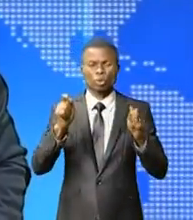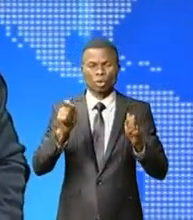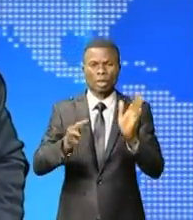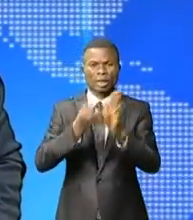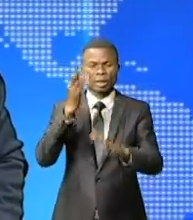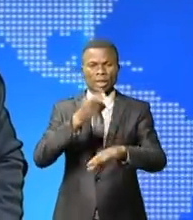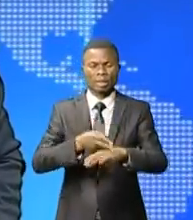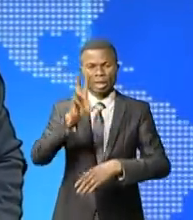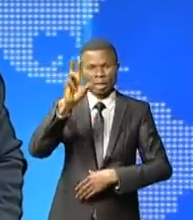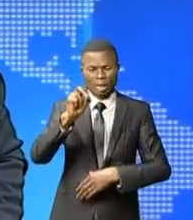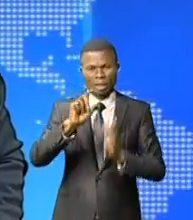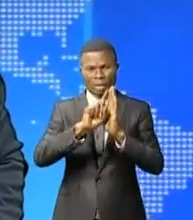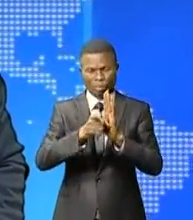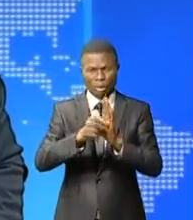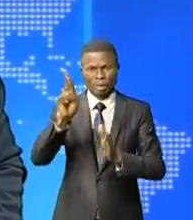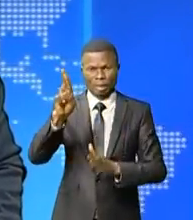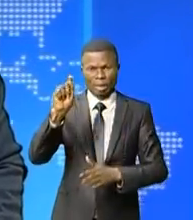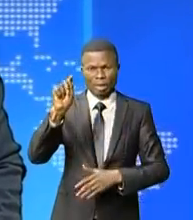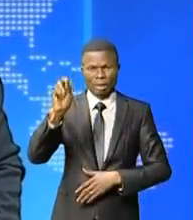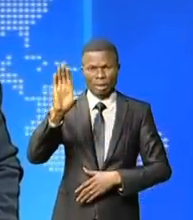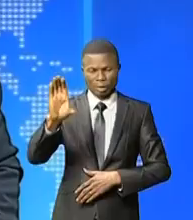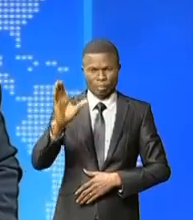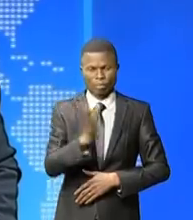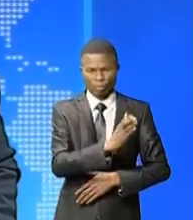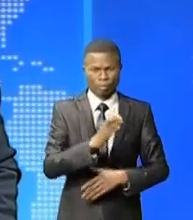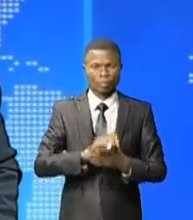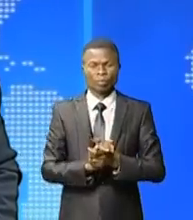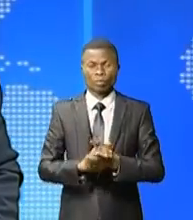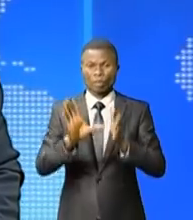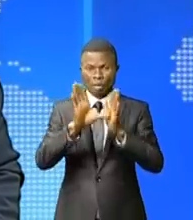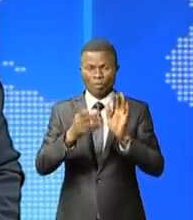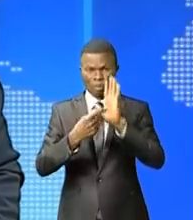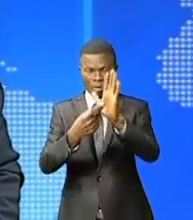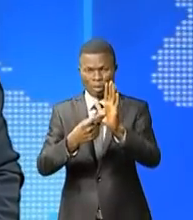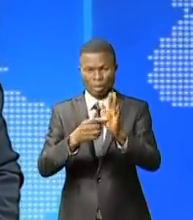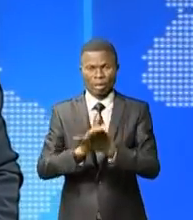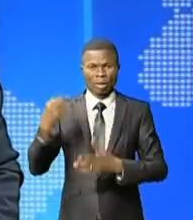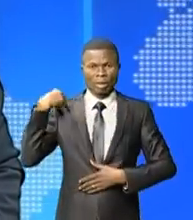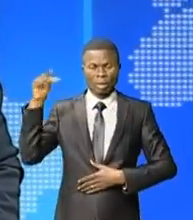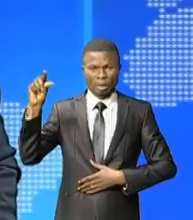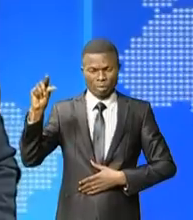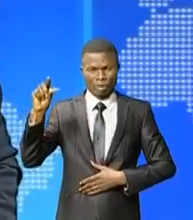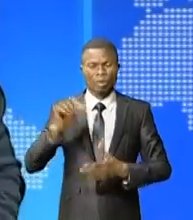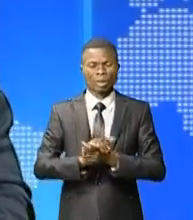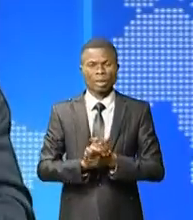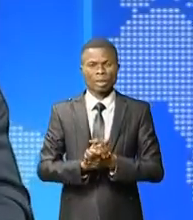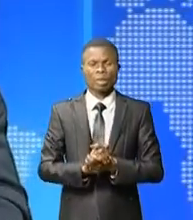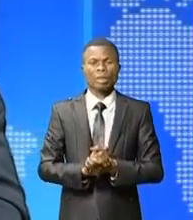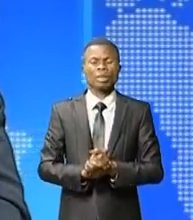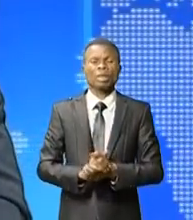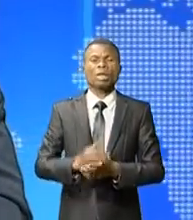de la mi-journée sur la RTNC. C'est parti en image. Gabriel Kyungu